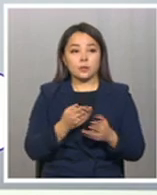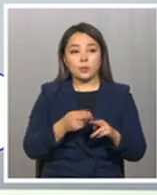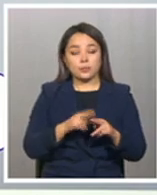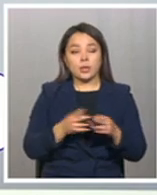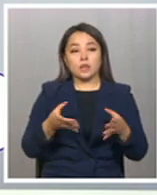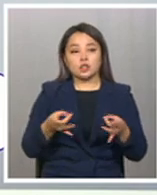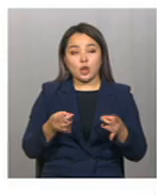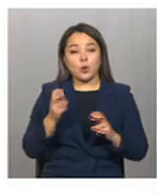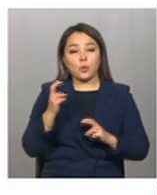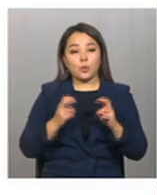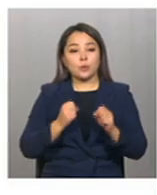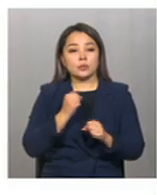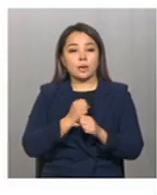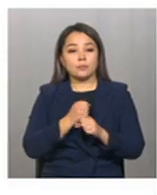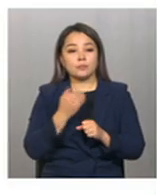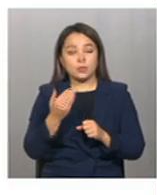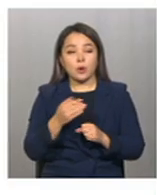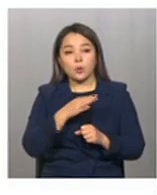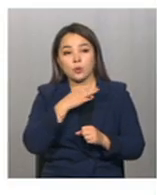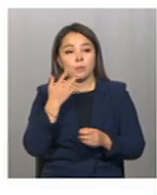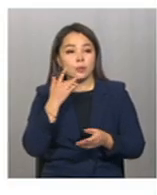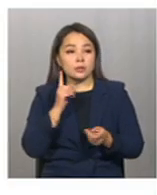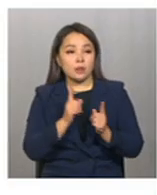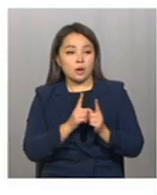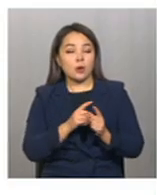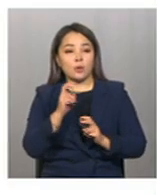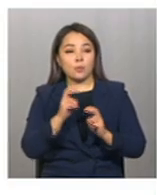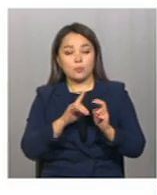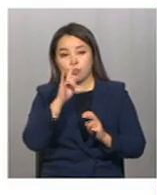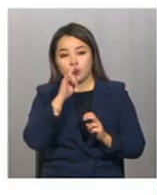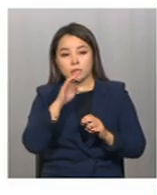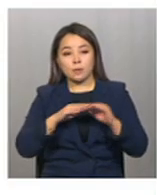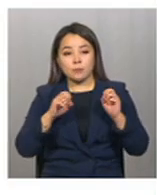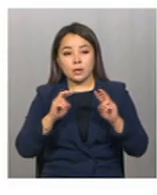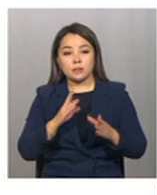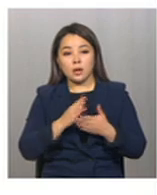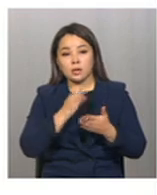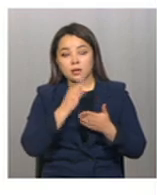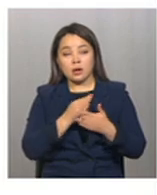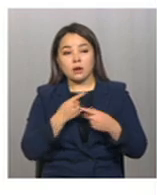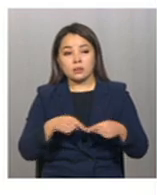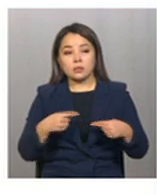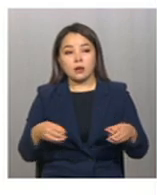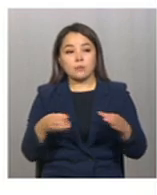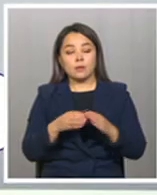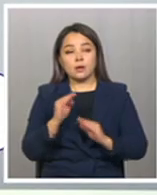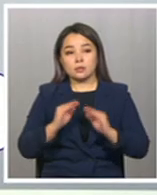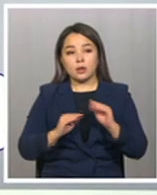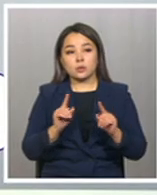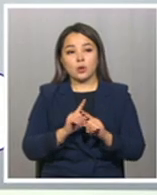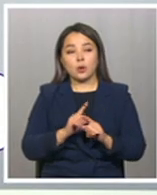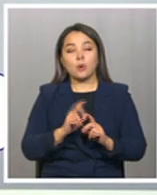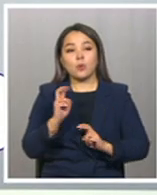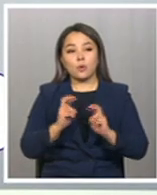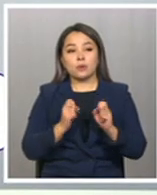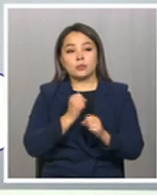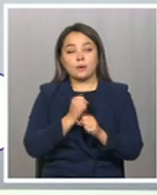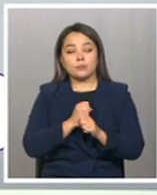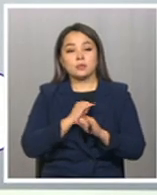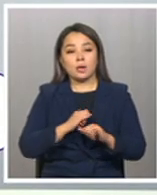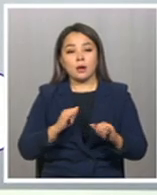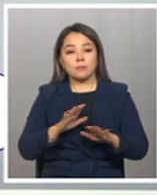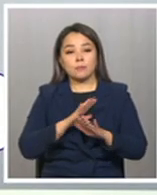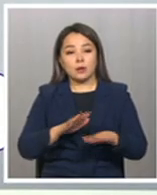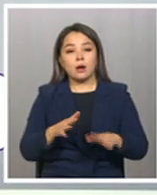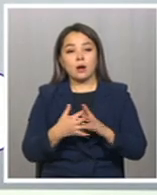пен өнеркәсіп өндірісінің көбінесе мұнай өндіруге ғана мамандануы, яғни әртараптандырылмаған өнеркәсіп және дамымаған